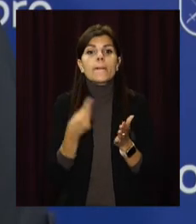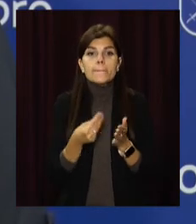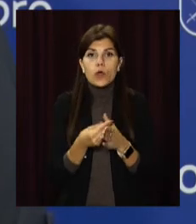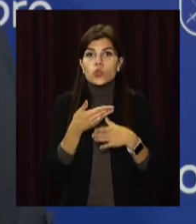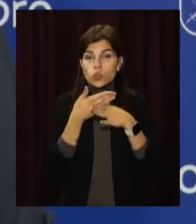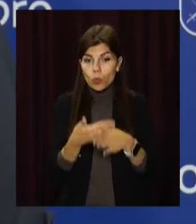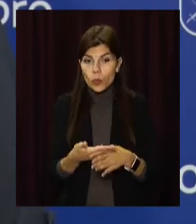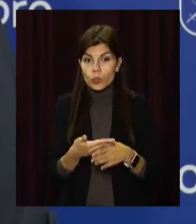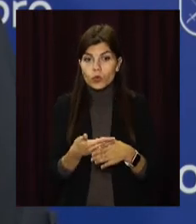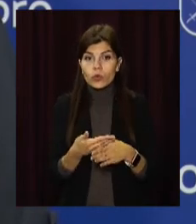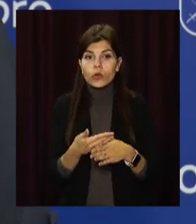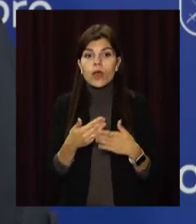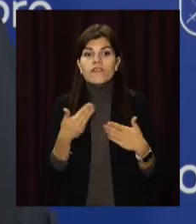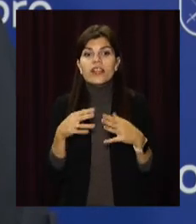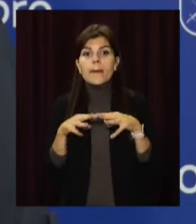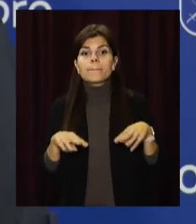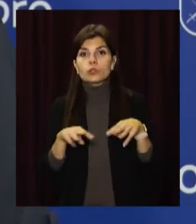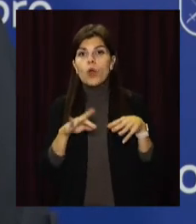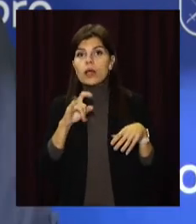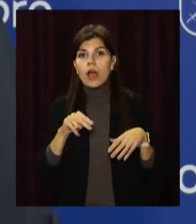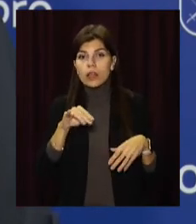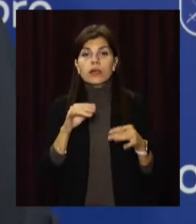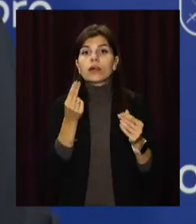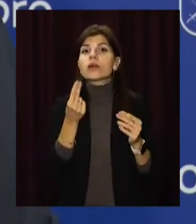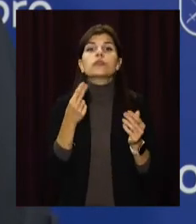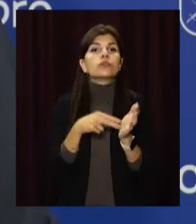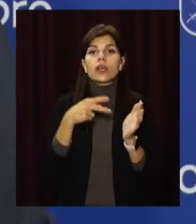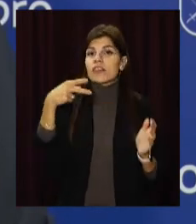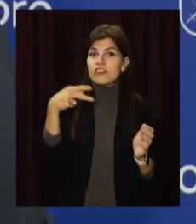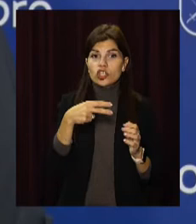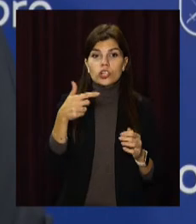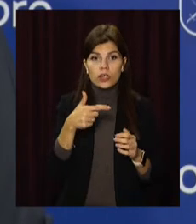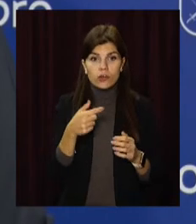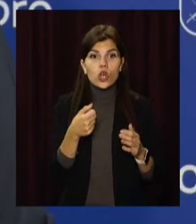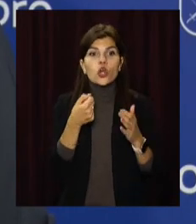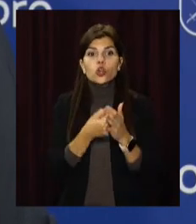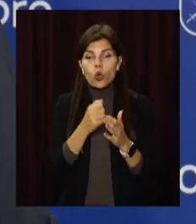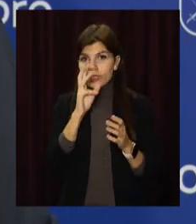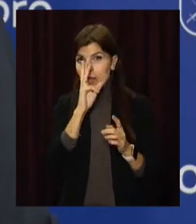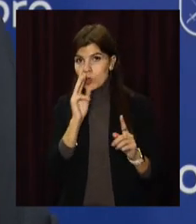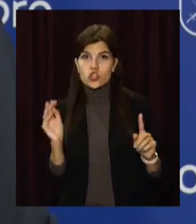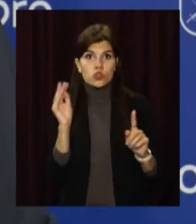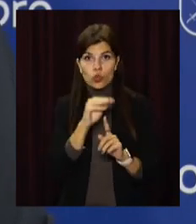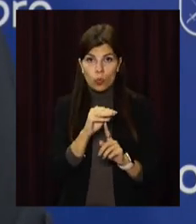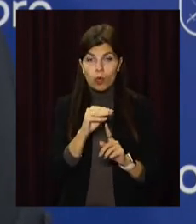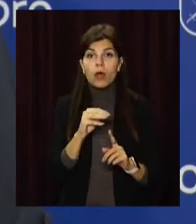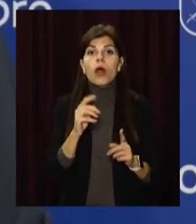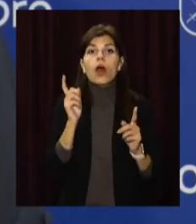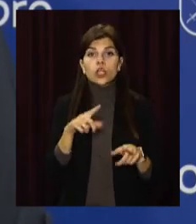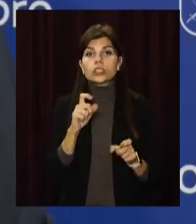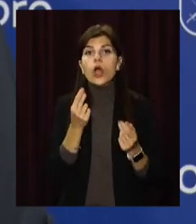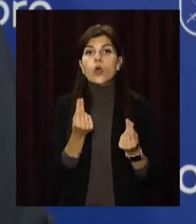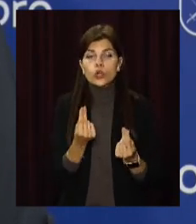матеріальну допомогу від міської ради у розмірі 2000 гривень до заробітної плати, а також за